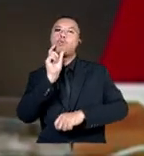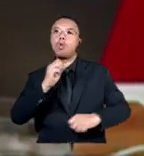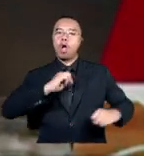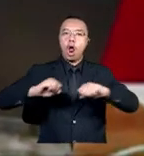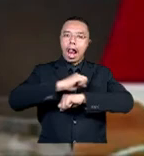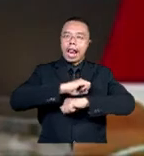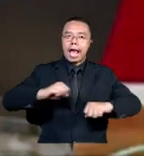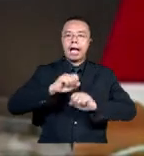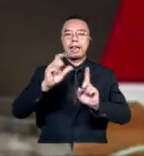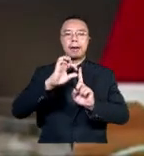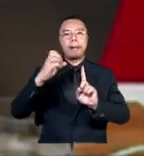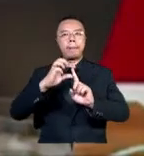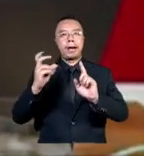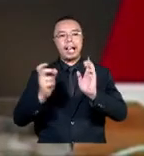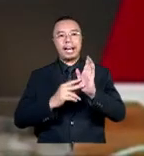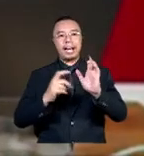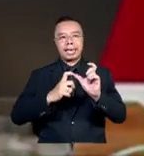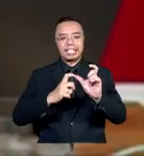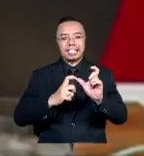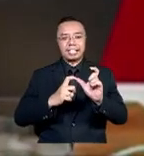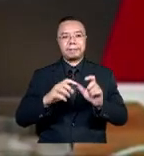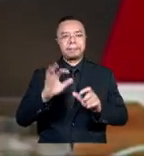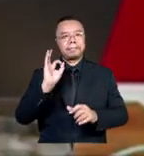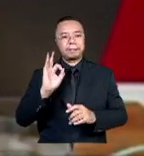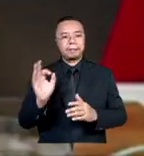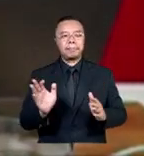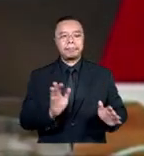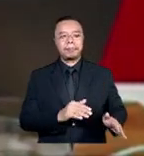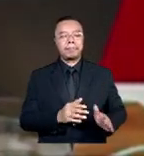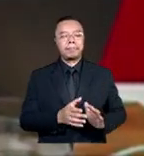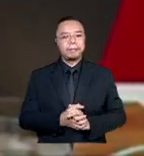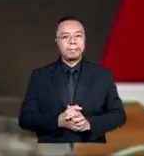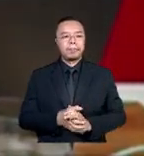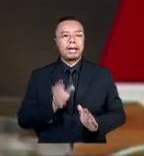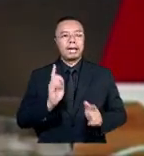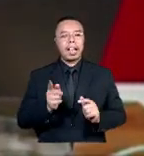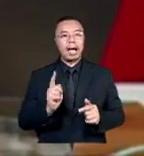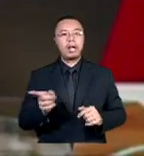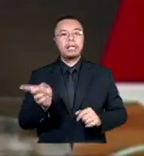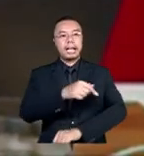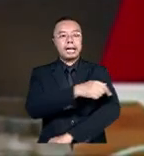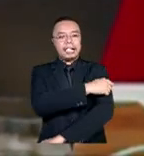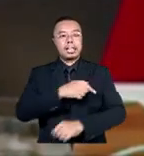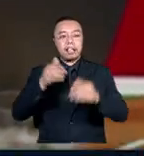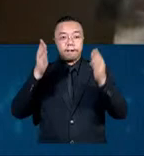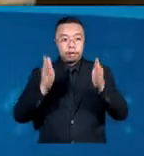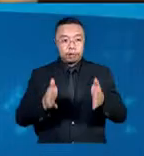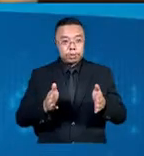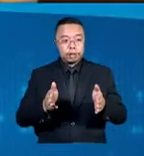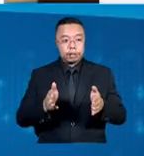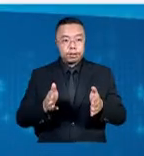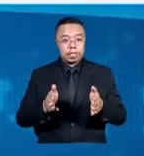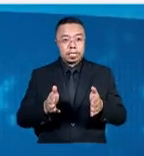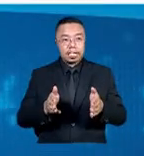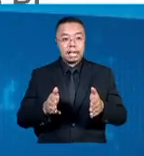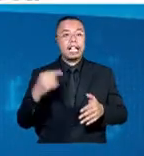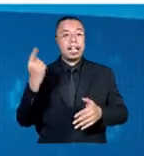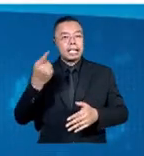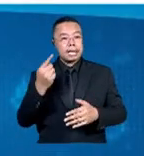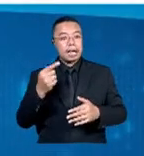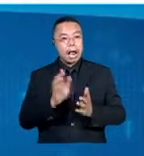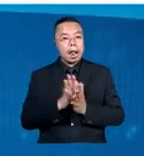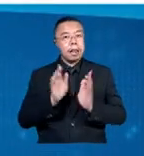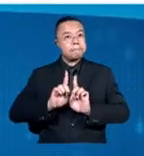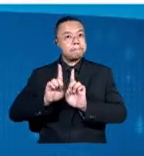di Peparnas. Ya, kalau sebagai staf khusus nih, khususnya yang memang selalu